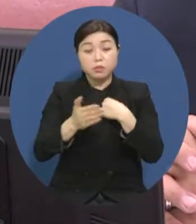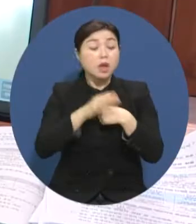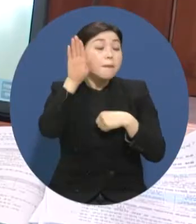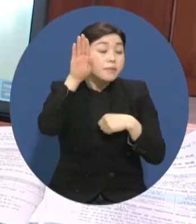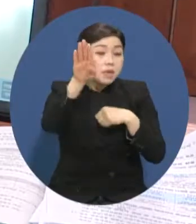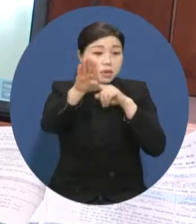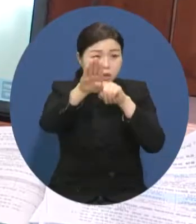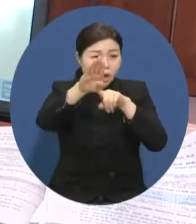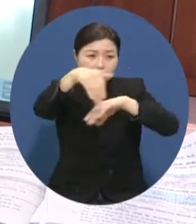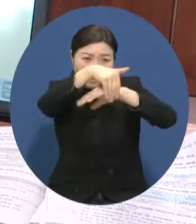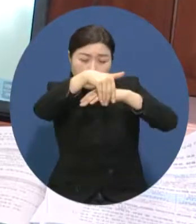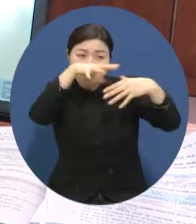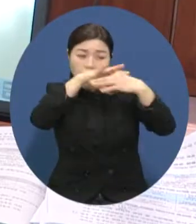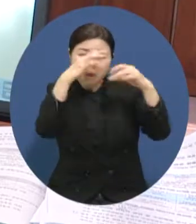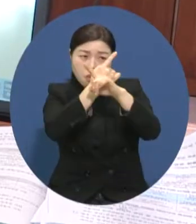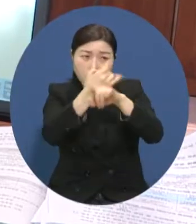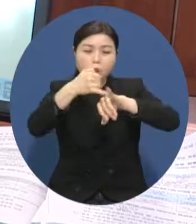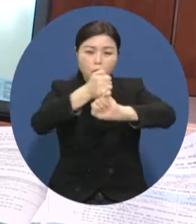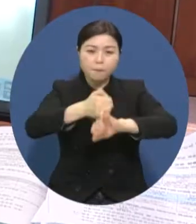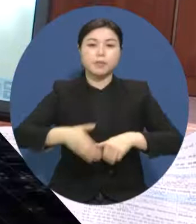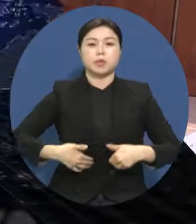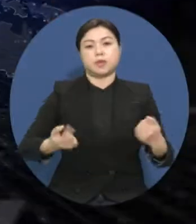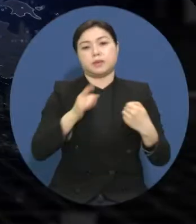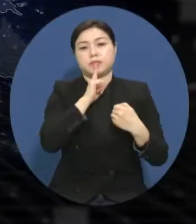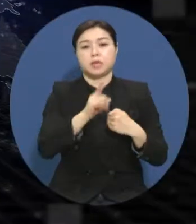수정이 불가피하다는 겁니다.